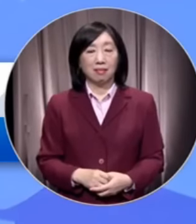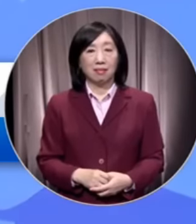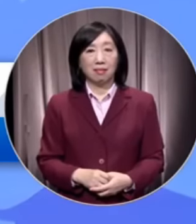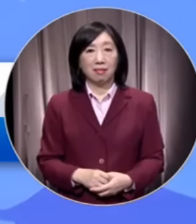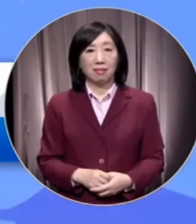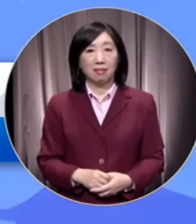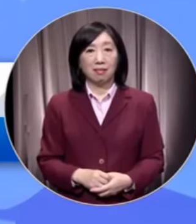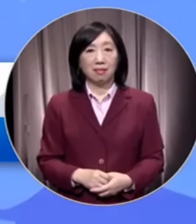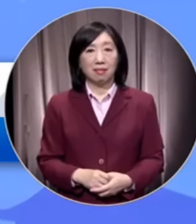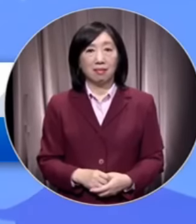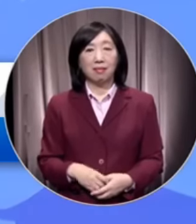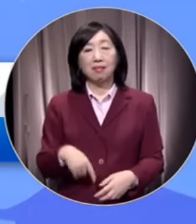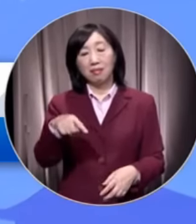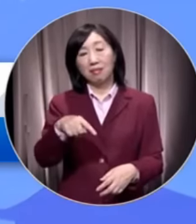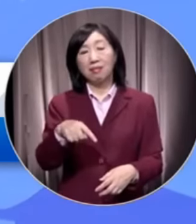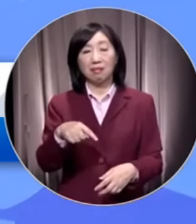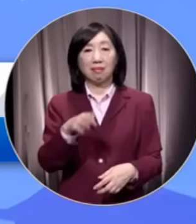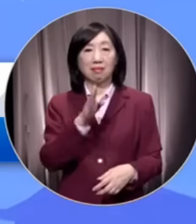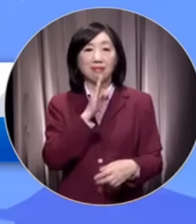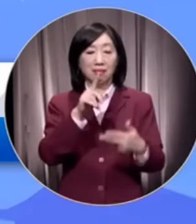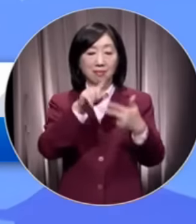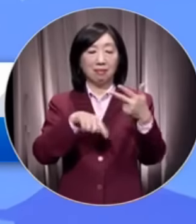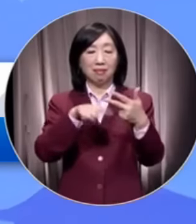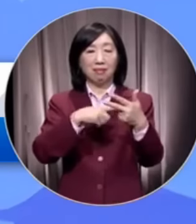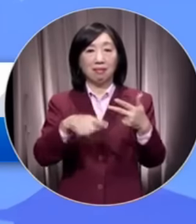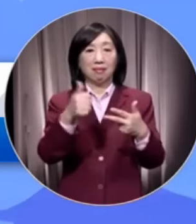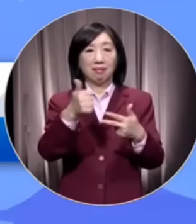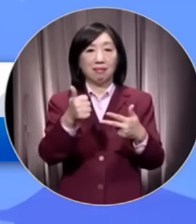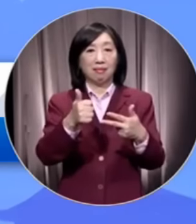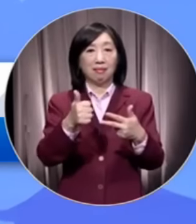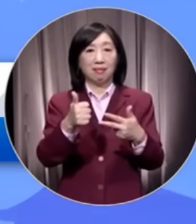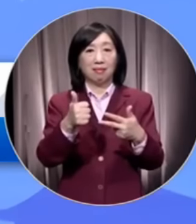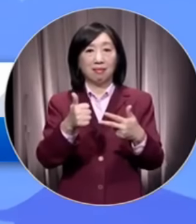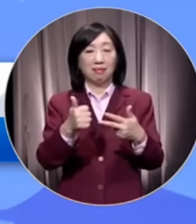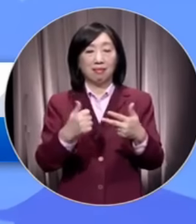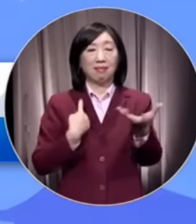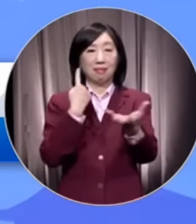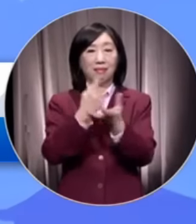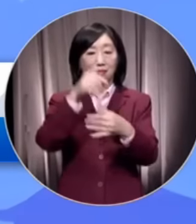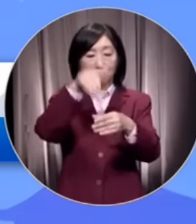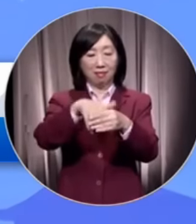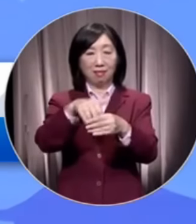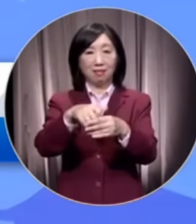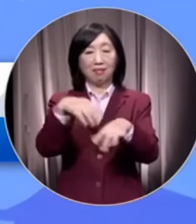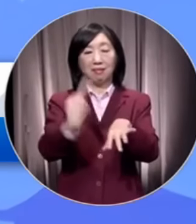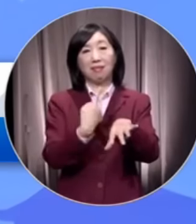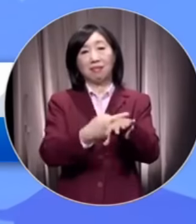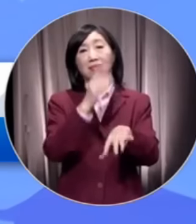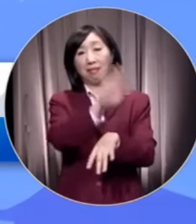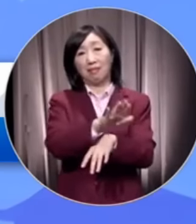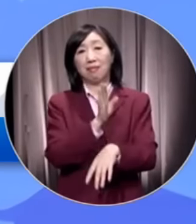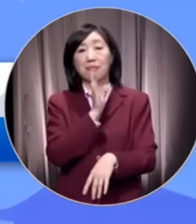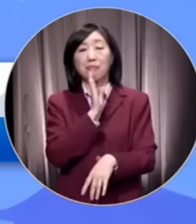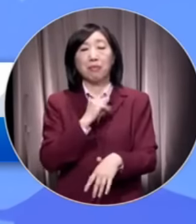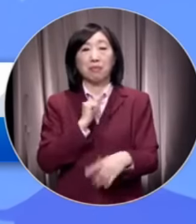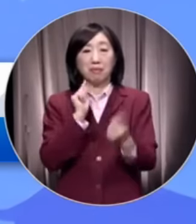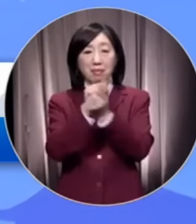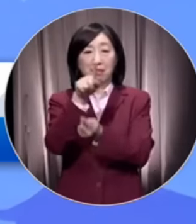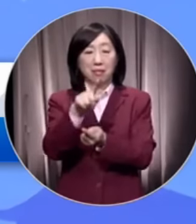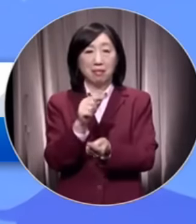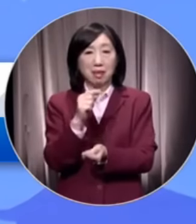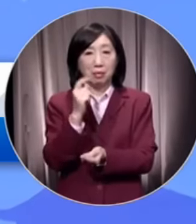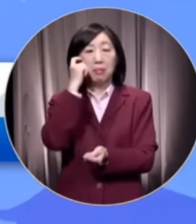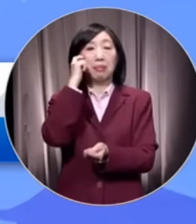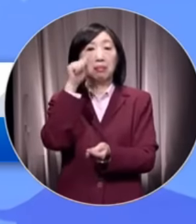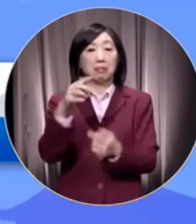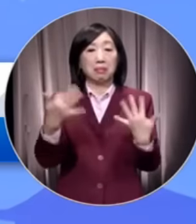不过我想这也是朱主席在这段时间，尤其是参选总统以来的一贯的态度，碰到了敏感的问题